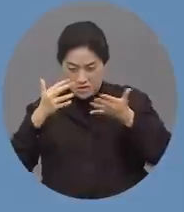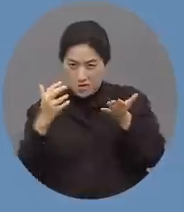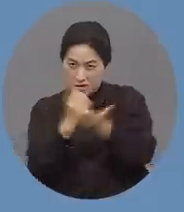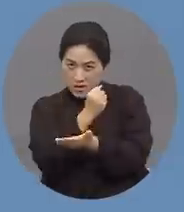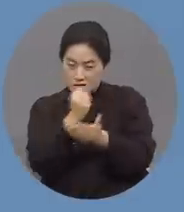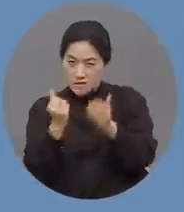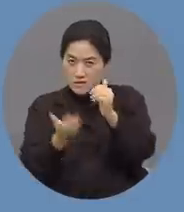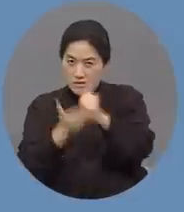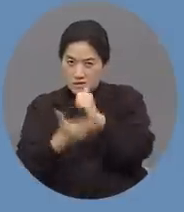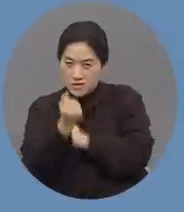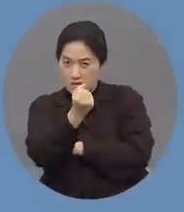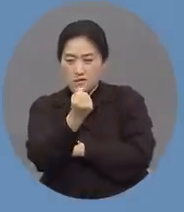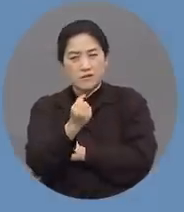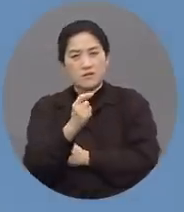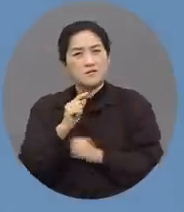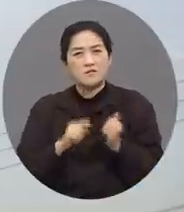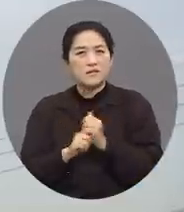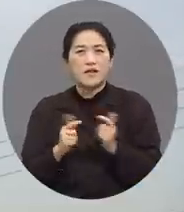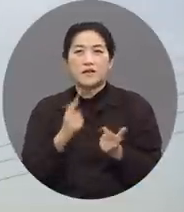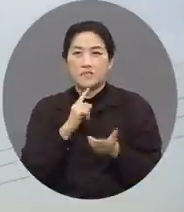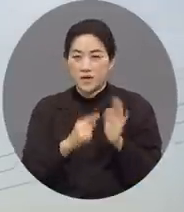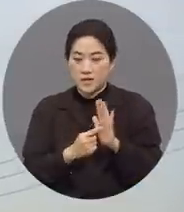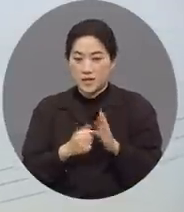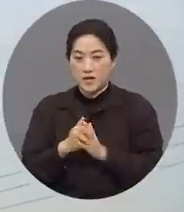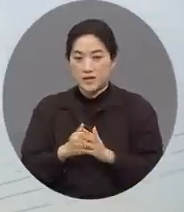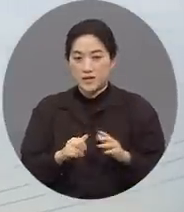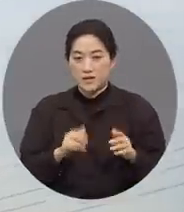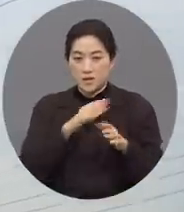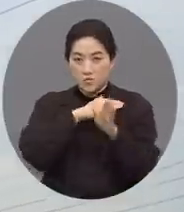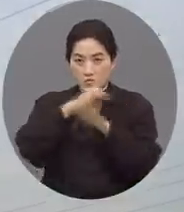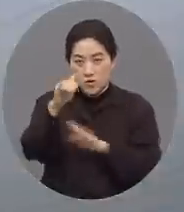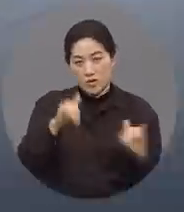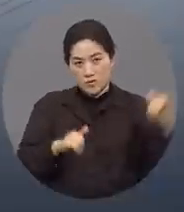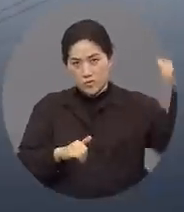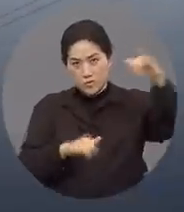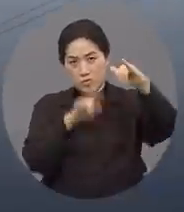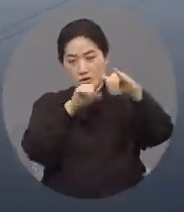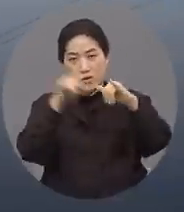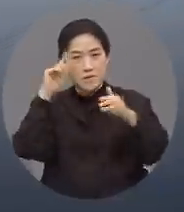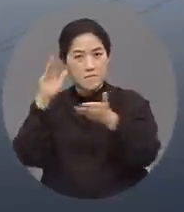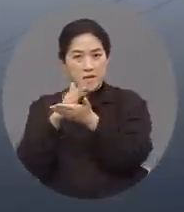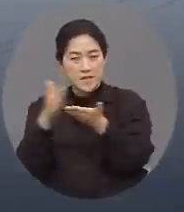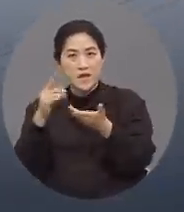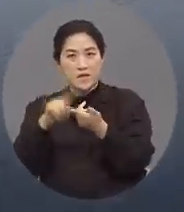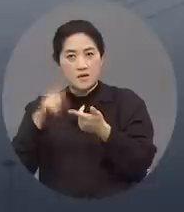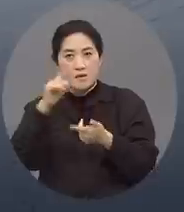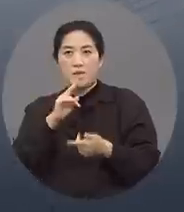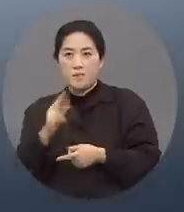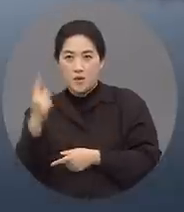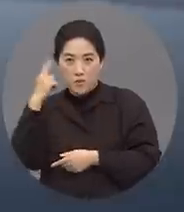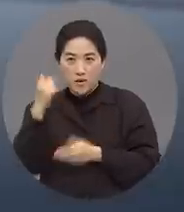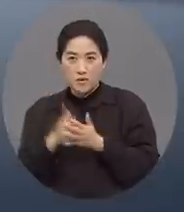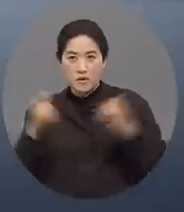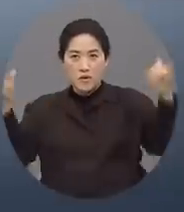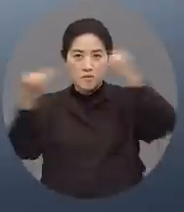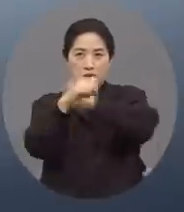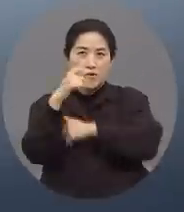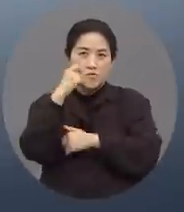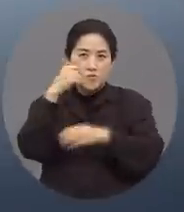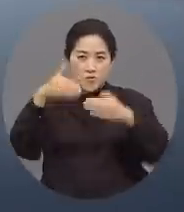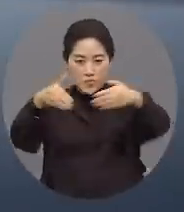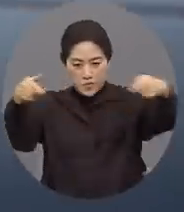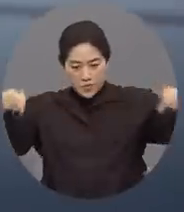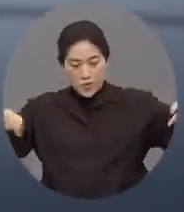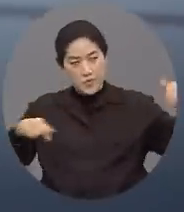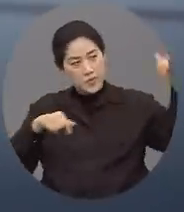건 아닌 걸로 보입니다. 무인기에 대한 판단을 바꾼 군은 당시엔 비행금지 구역의 항적을 무인기로 보지